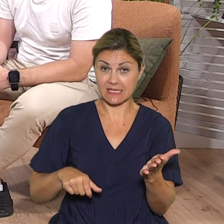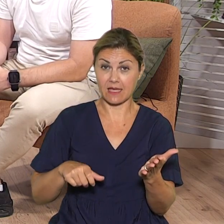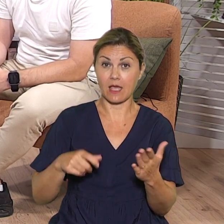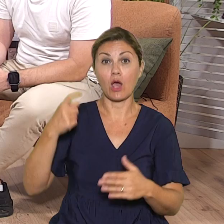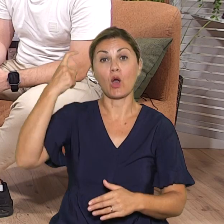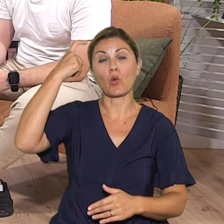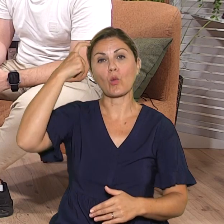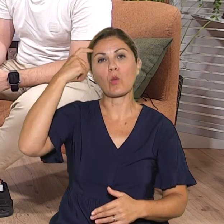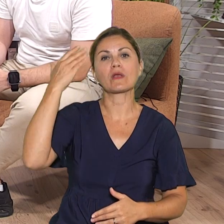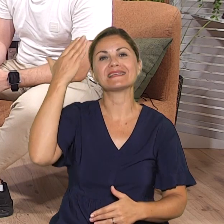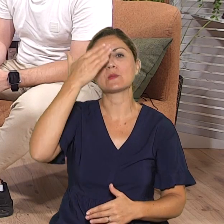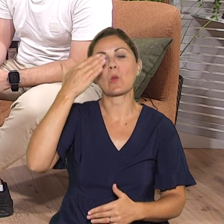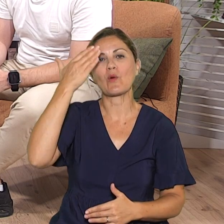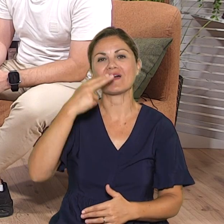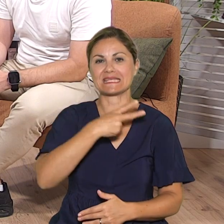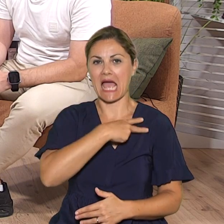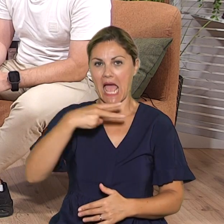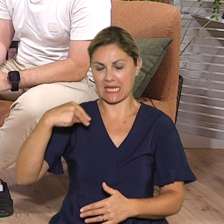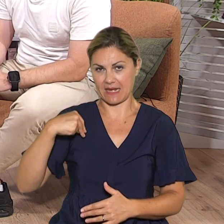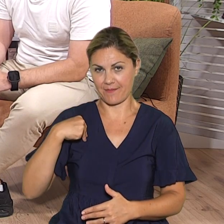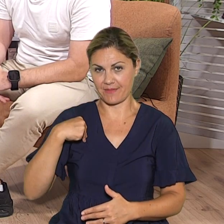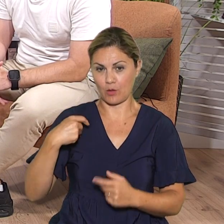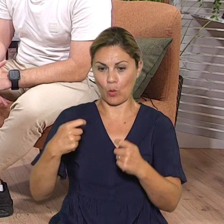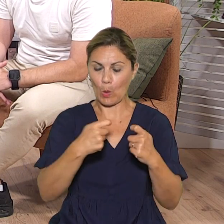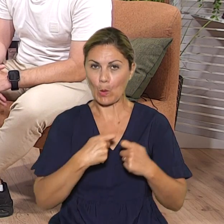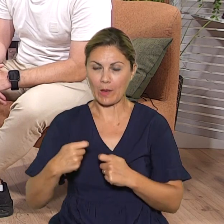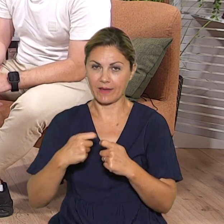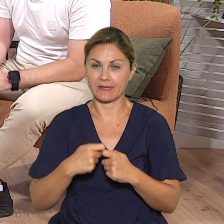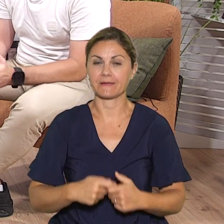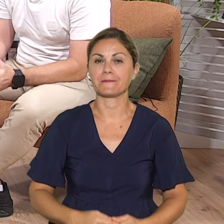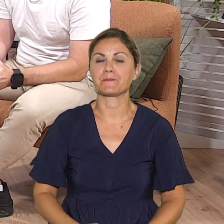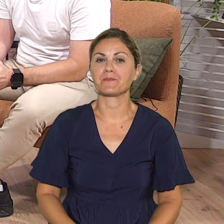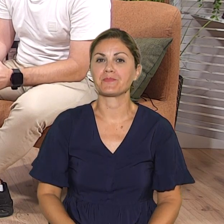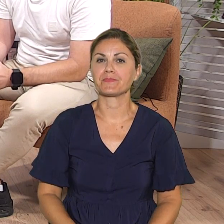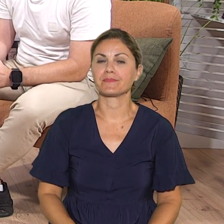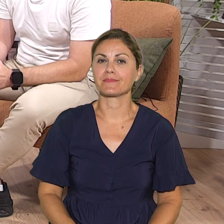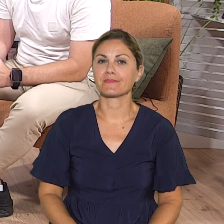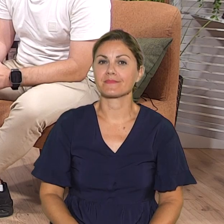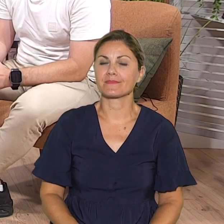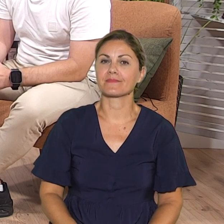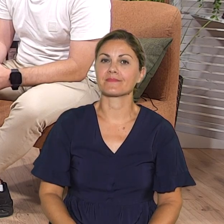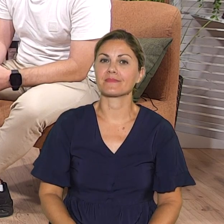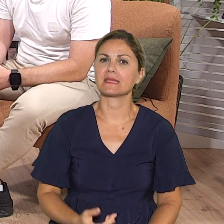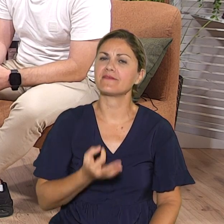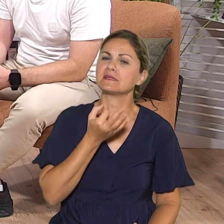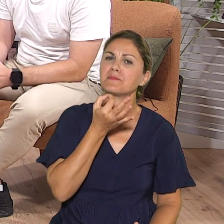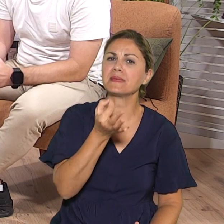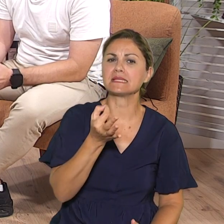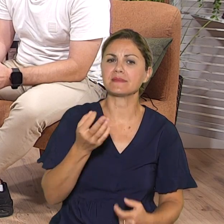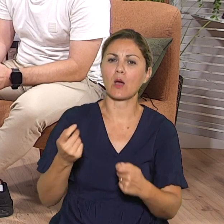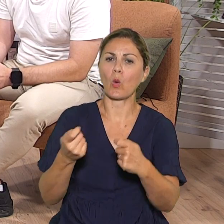Kulture snova. Zagrebačke kulture snova, koju vodi Zdravko Odorčić. I što je najzanimljivije kod te